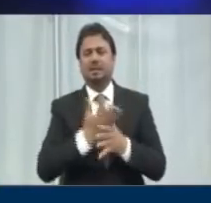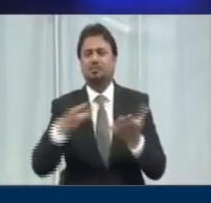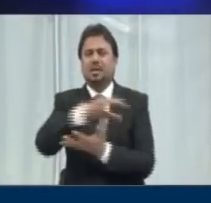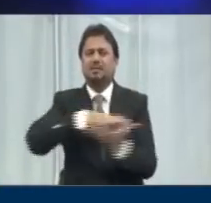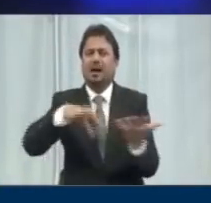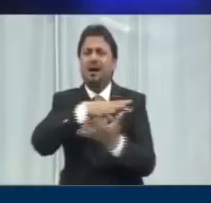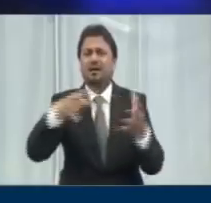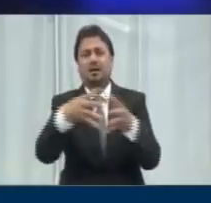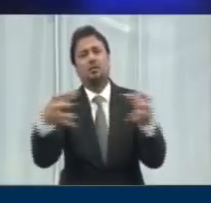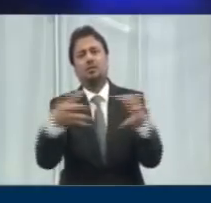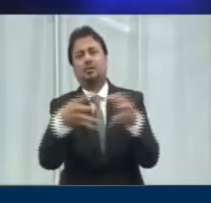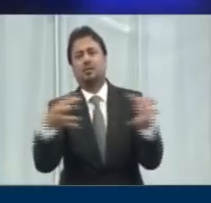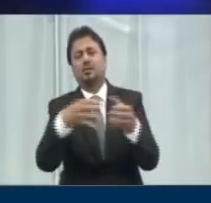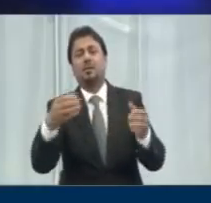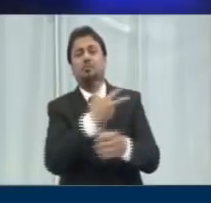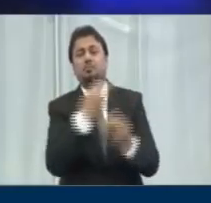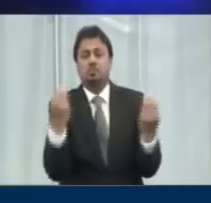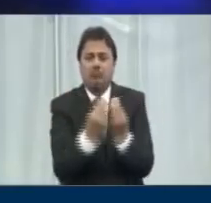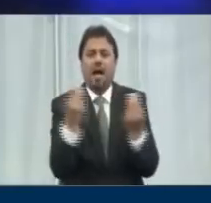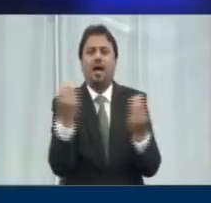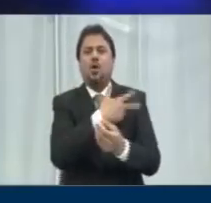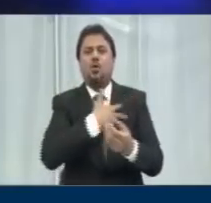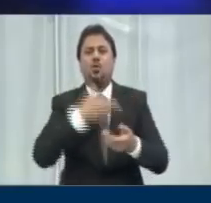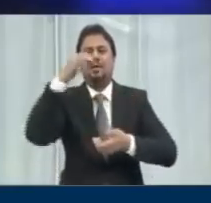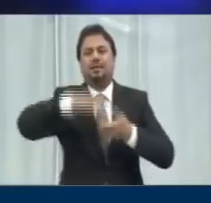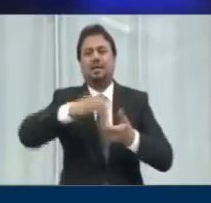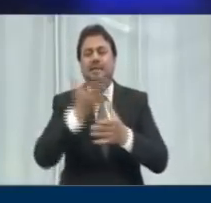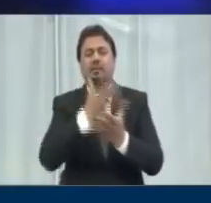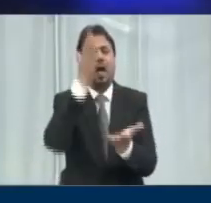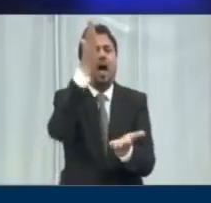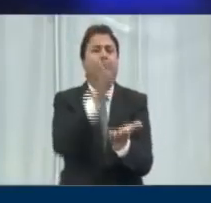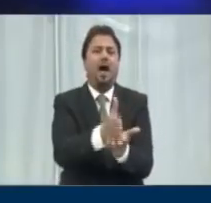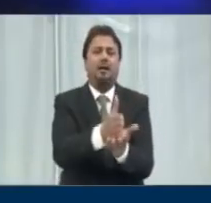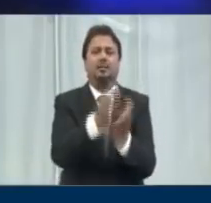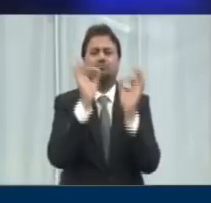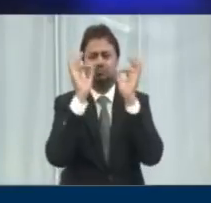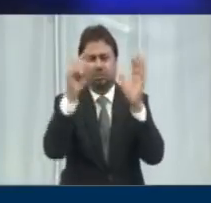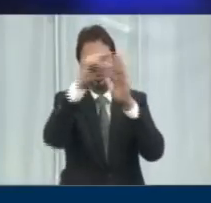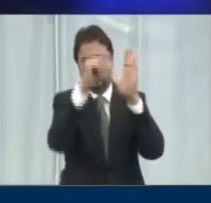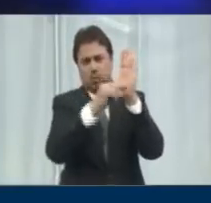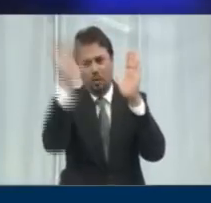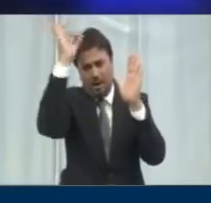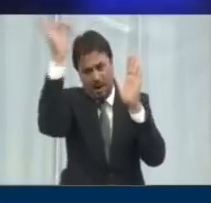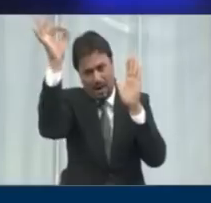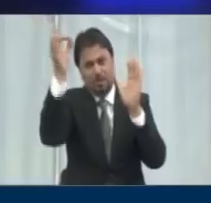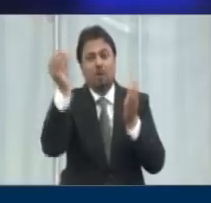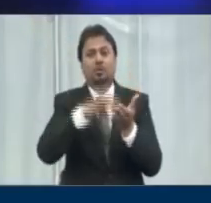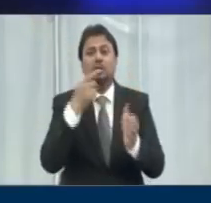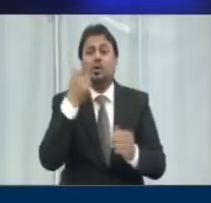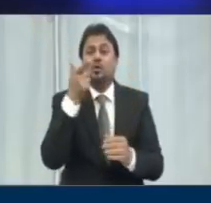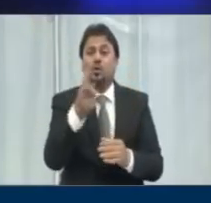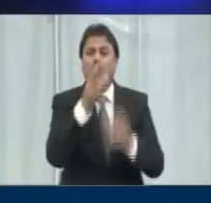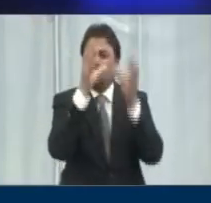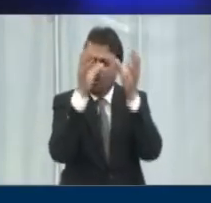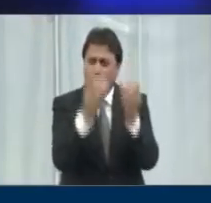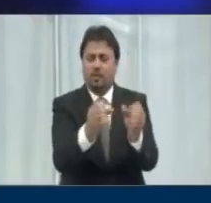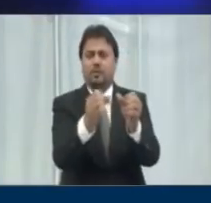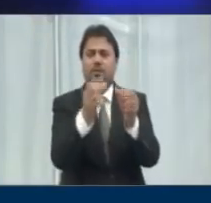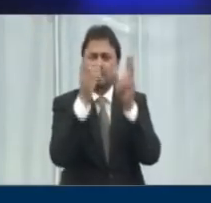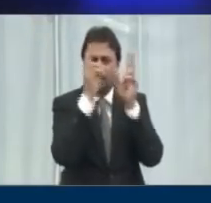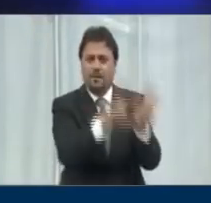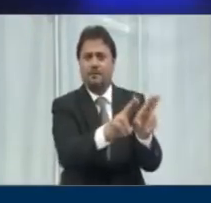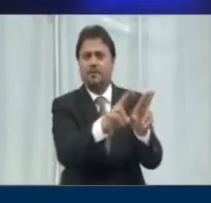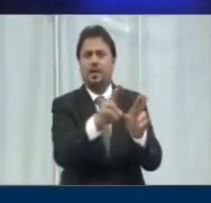للمشكلات مع الحكومة الاتحادية، وعلى أساس تأمين الحقوق والمستحقات الدستورية لكردستان، وبما يحافظ على كيانه